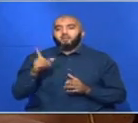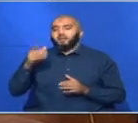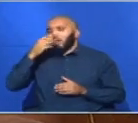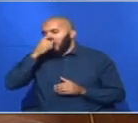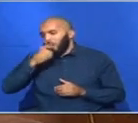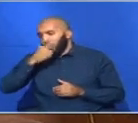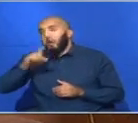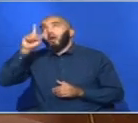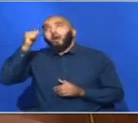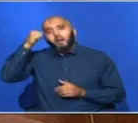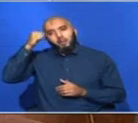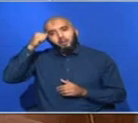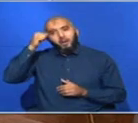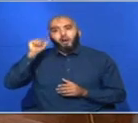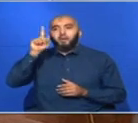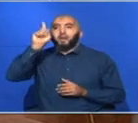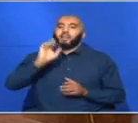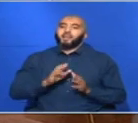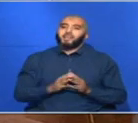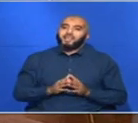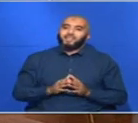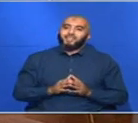وتشعر بحلاوه الايمان